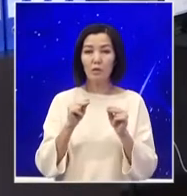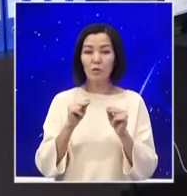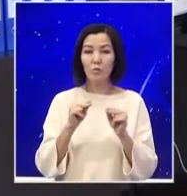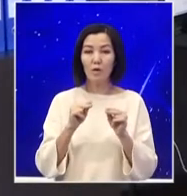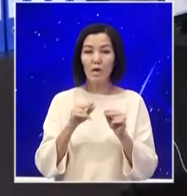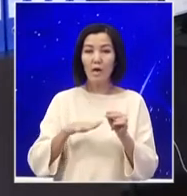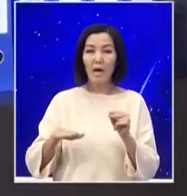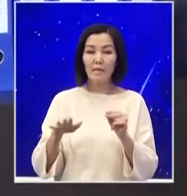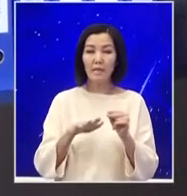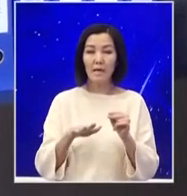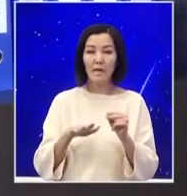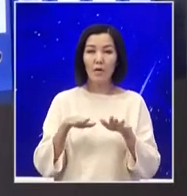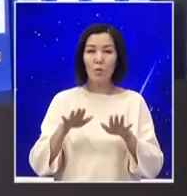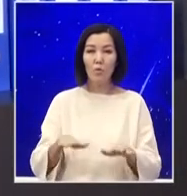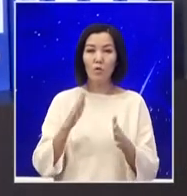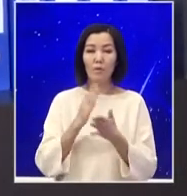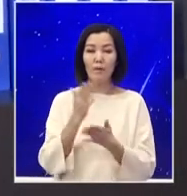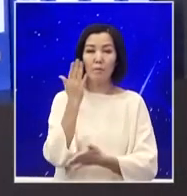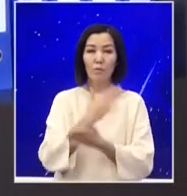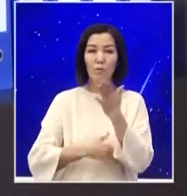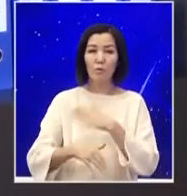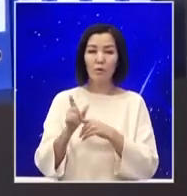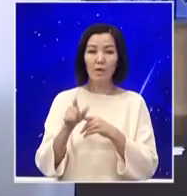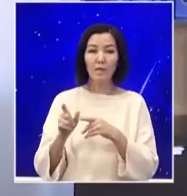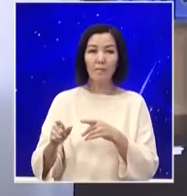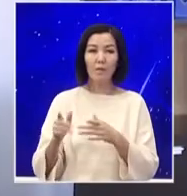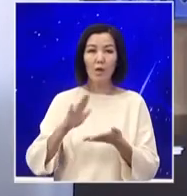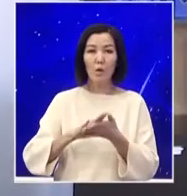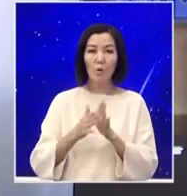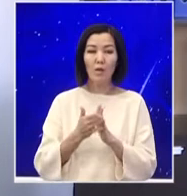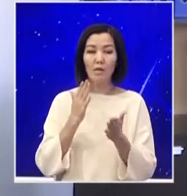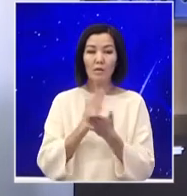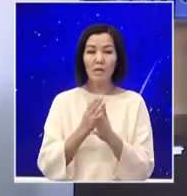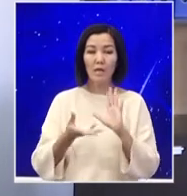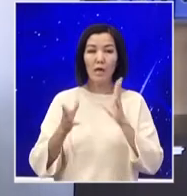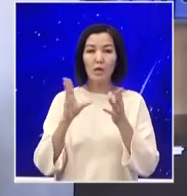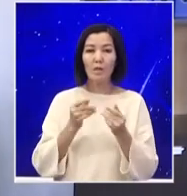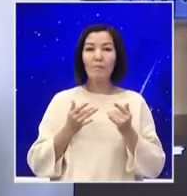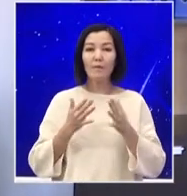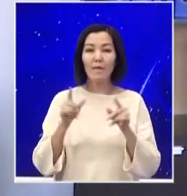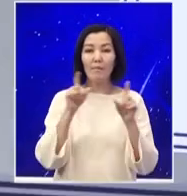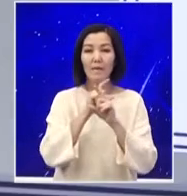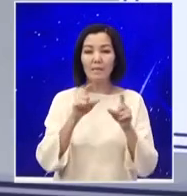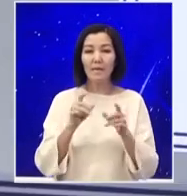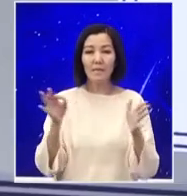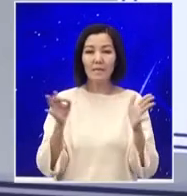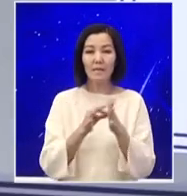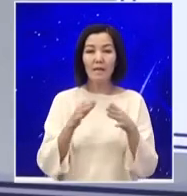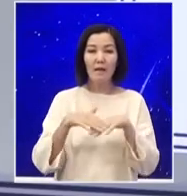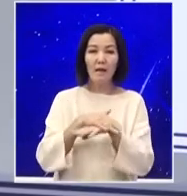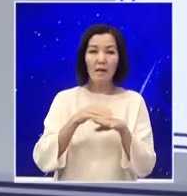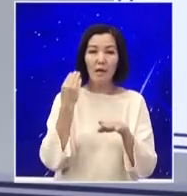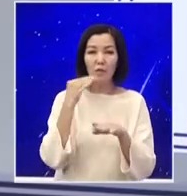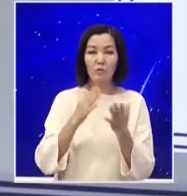да бар. Мұннан бөлек мүмкіндігі шектеулі жандар үшін де қолайлы жағдай жасалды. Жалпы талапқа сай мекеме мақсаты халыққа